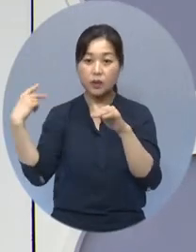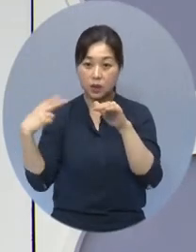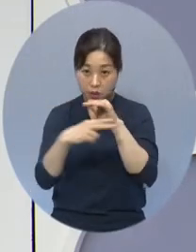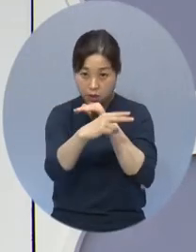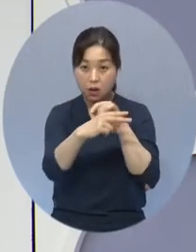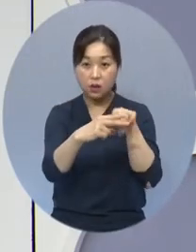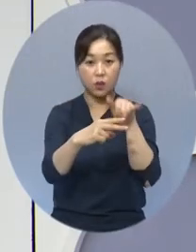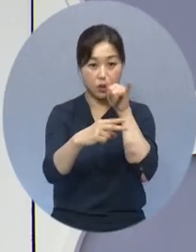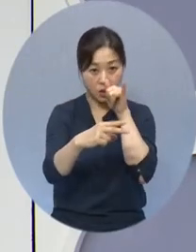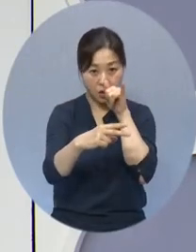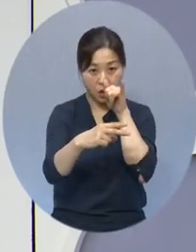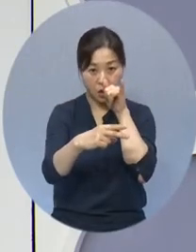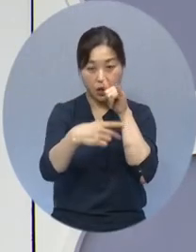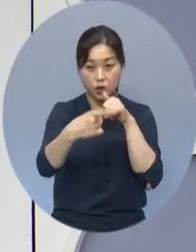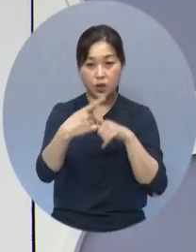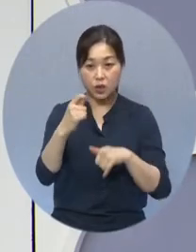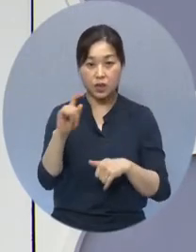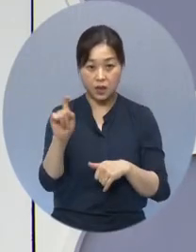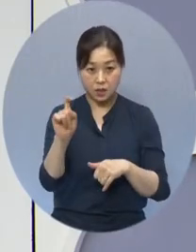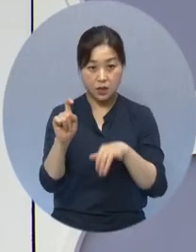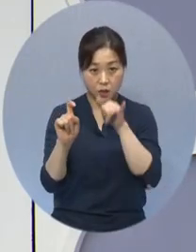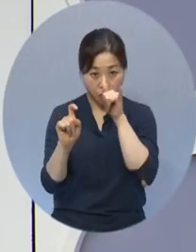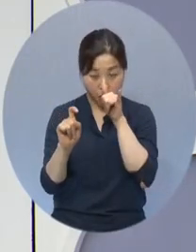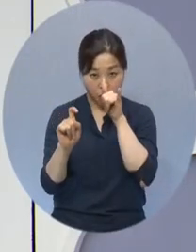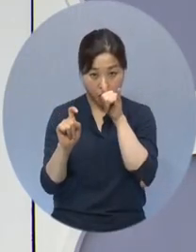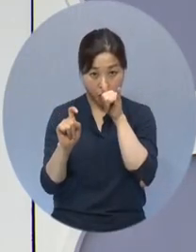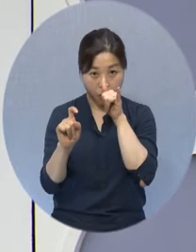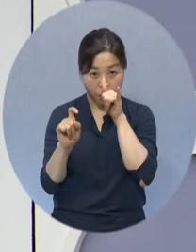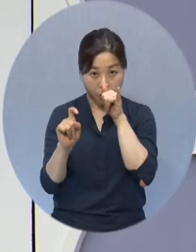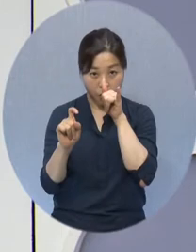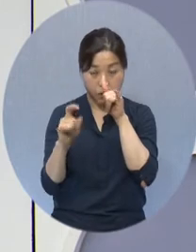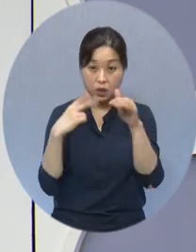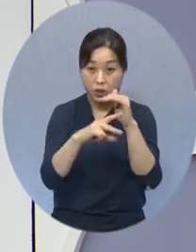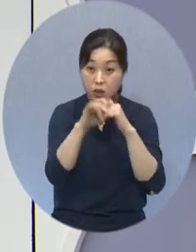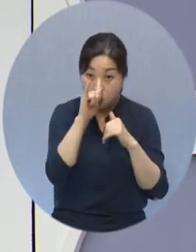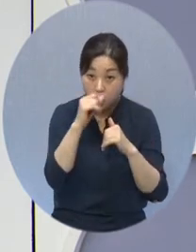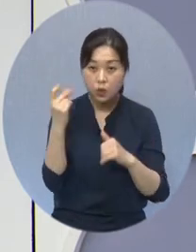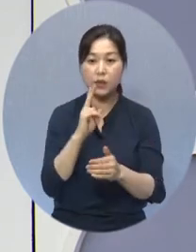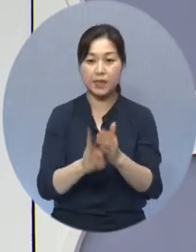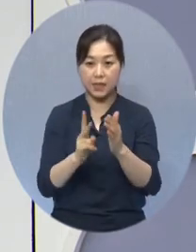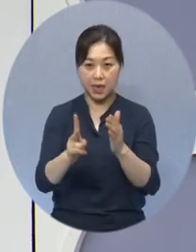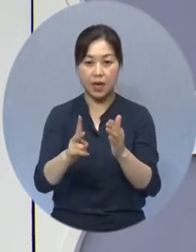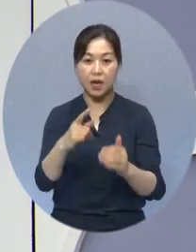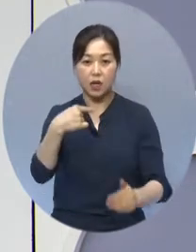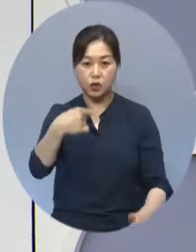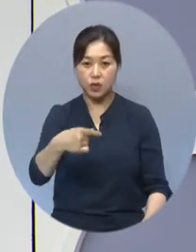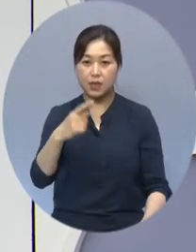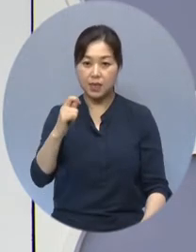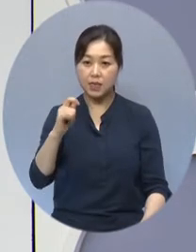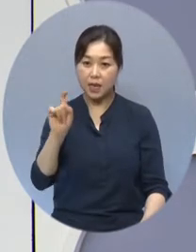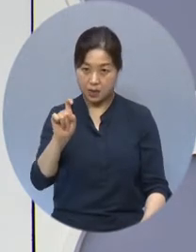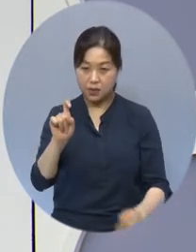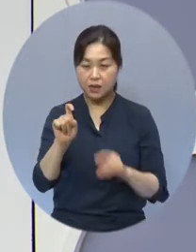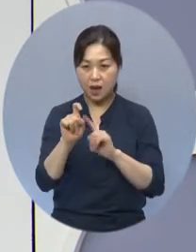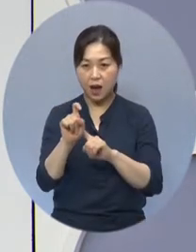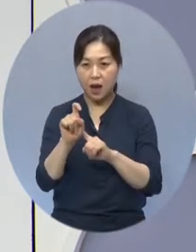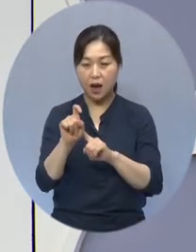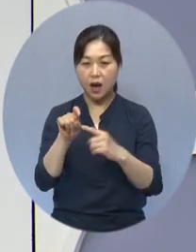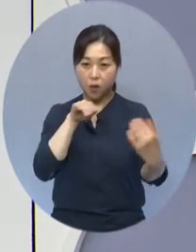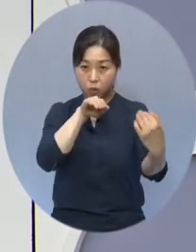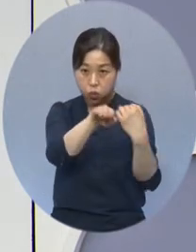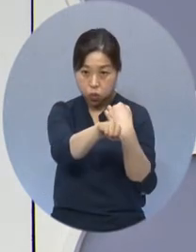지금 움직이고 있고, 그다음 GTX가 또 들어와요. 그래서 그런 것들이